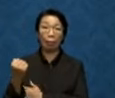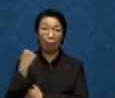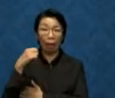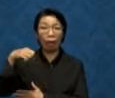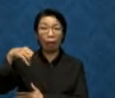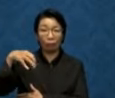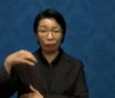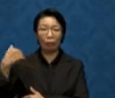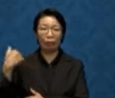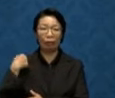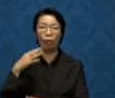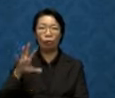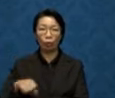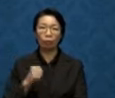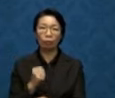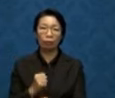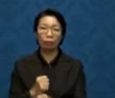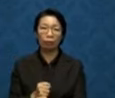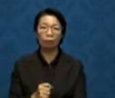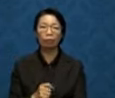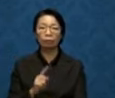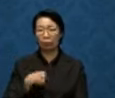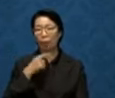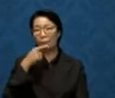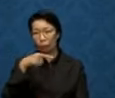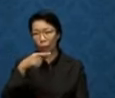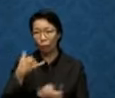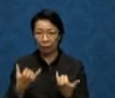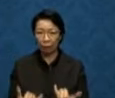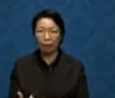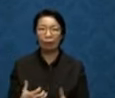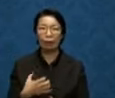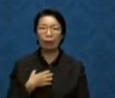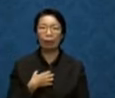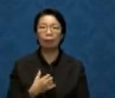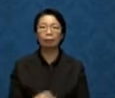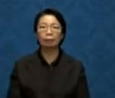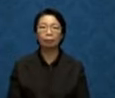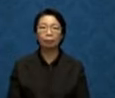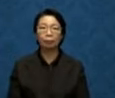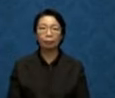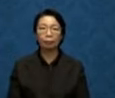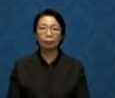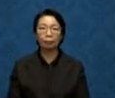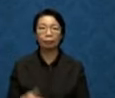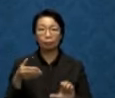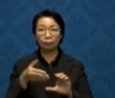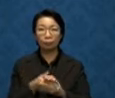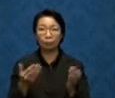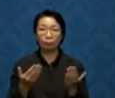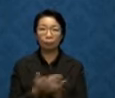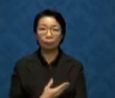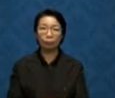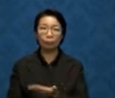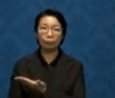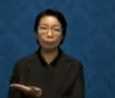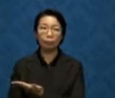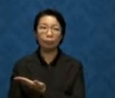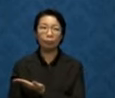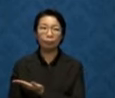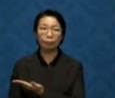ไฟฟ้าซึ่งจะเป็นสิ่งที่ผมจะพูดเป็นในลำดับต่อไปด้วยนะครับสไลด์ต่อไปนะครับ